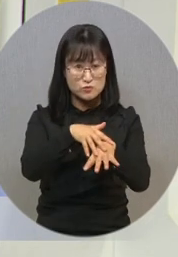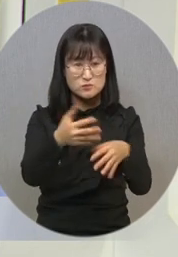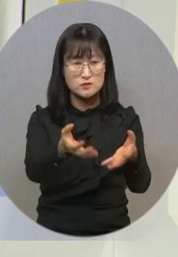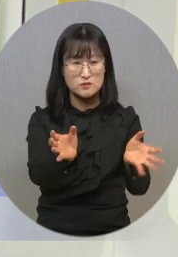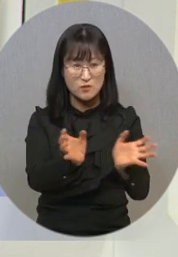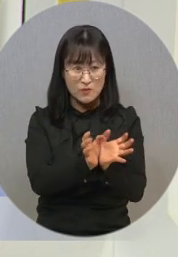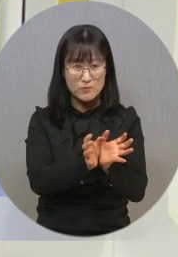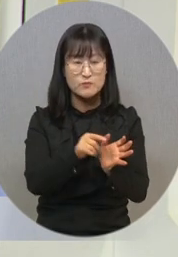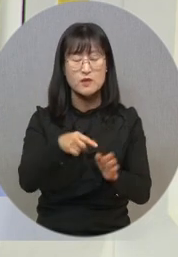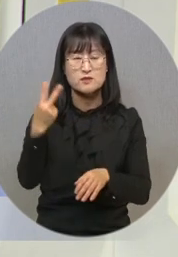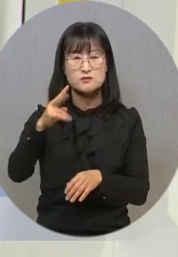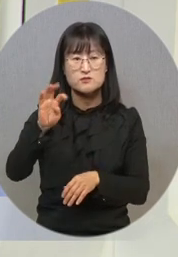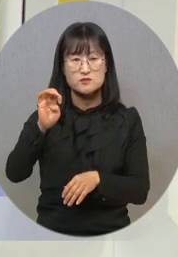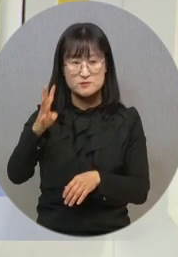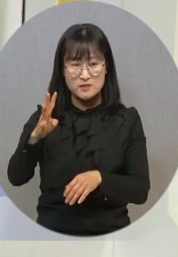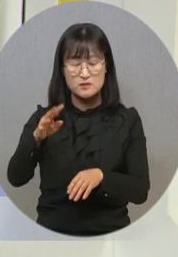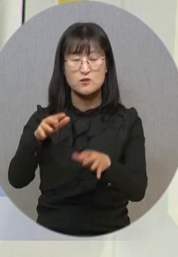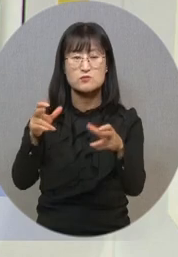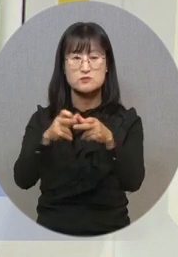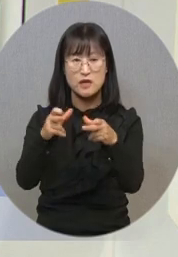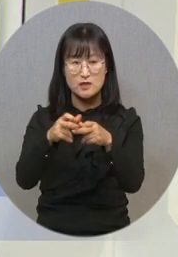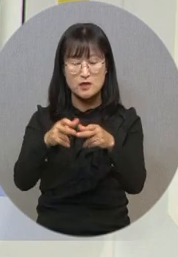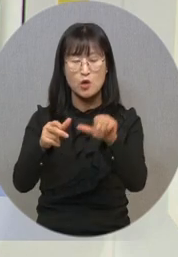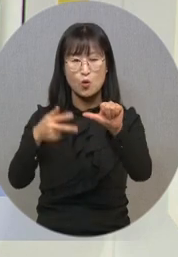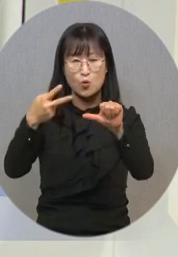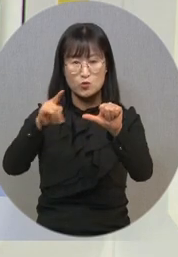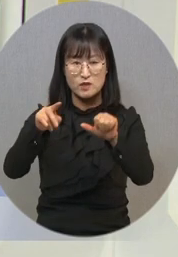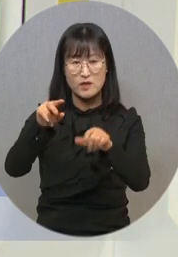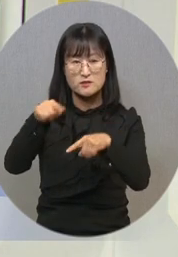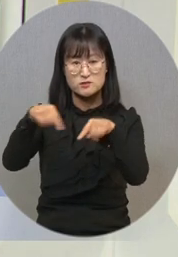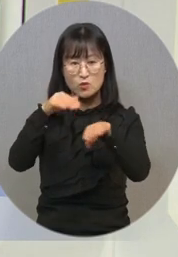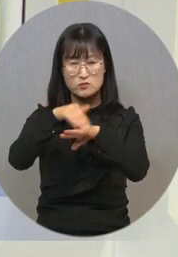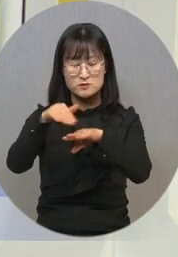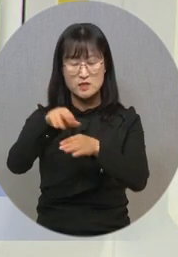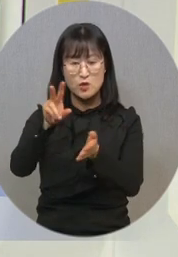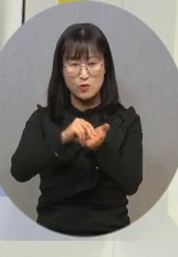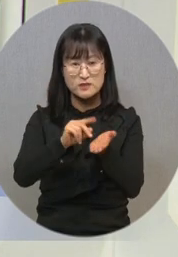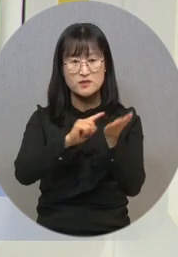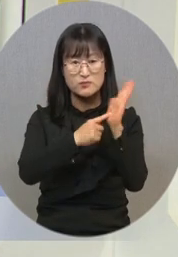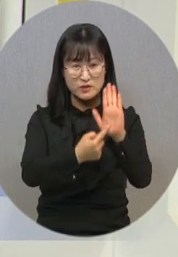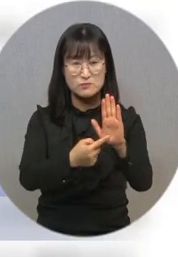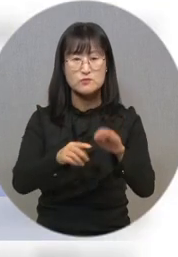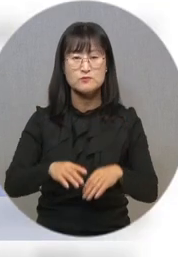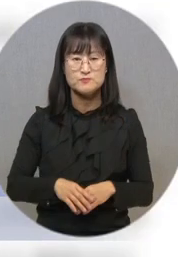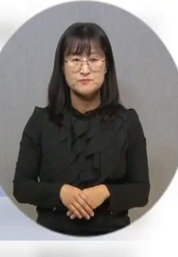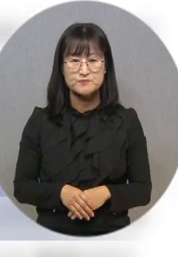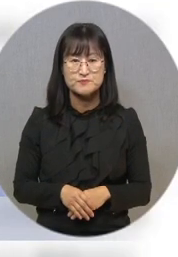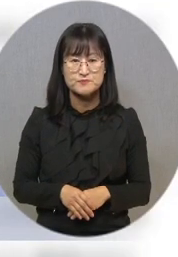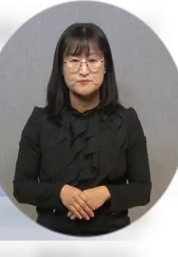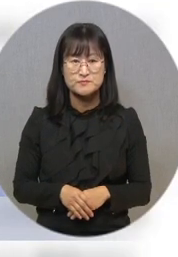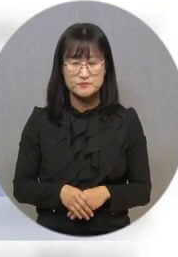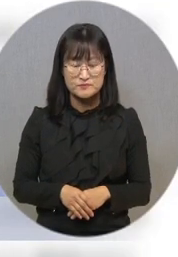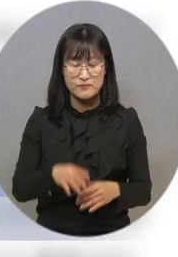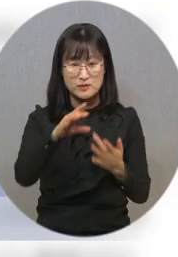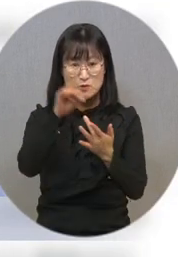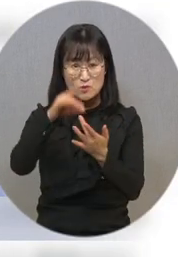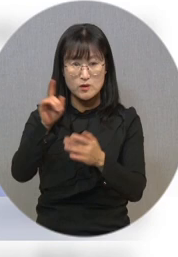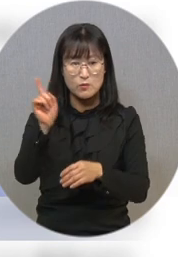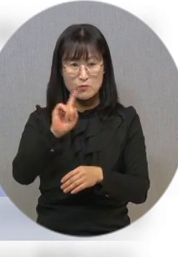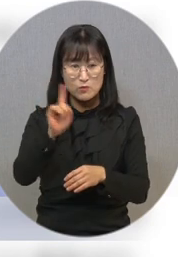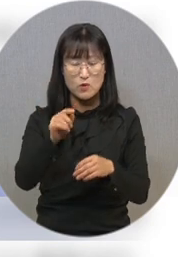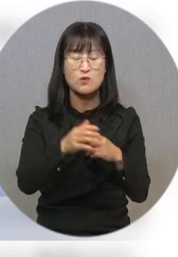2024년 장애계 5대 활동 정책 과제를 선정해 발표했다는 소식을 전하고 있습니다 선정된 5대